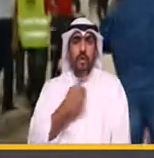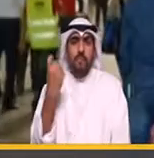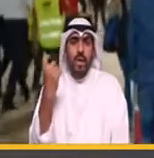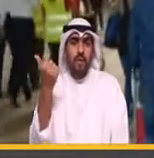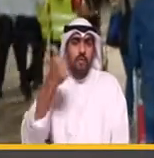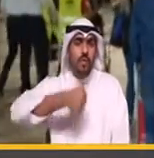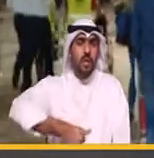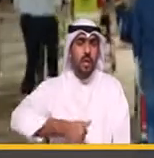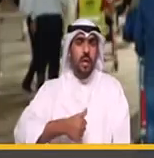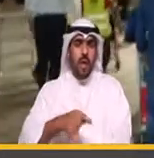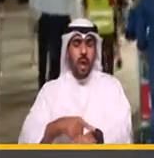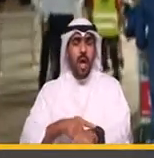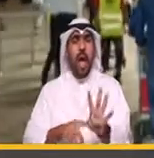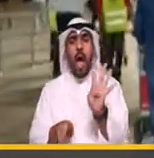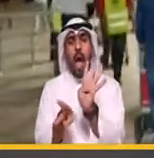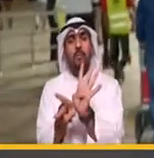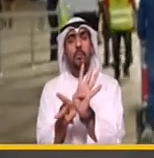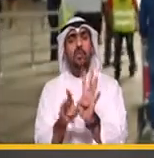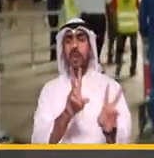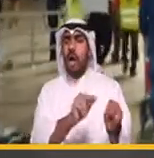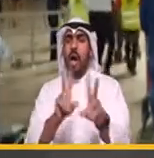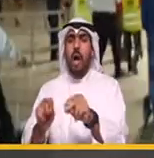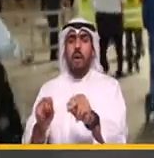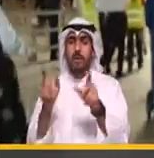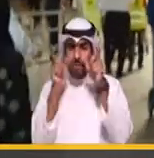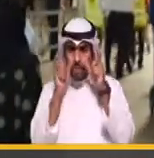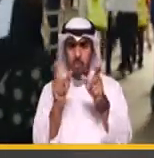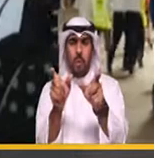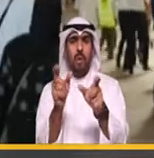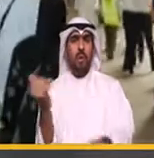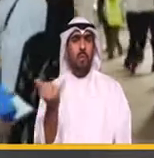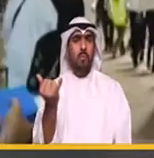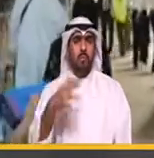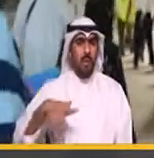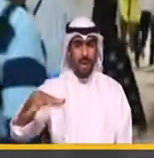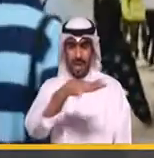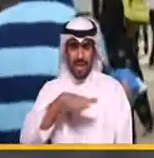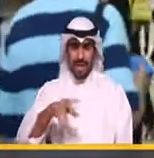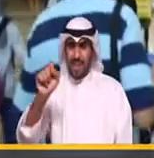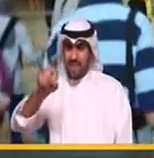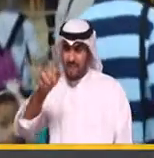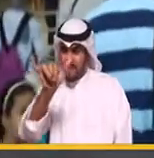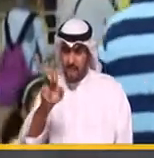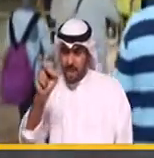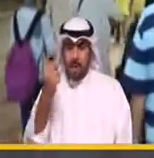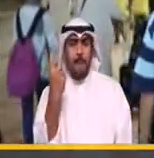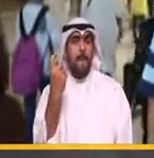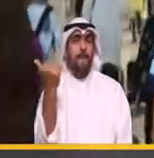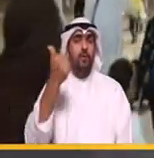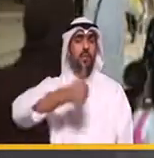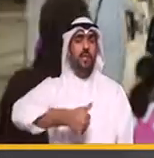24 ساعة من نظام النوبات. تكون الفرقة تقريبا من 160 موظف